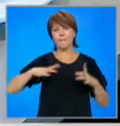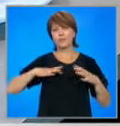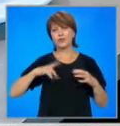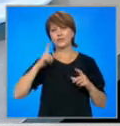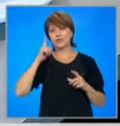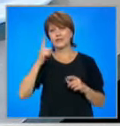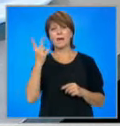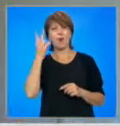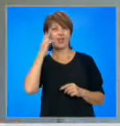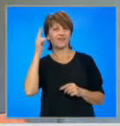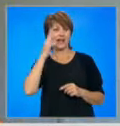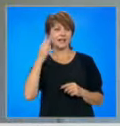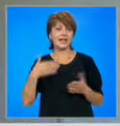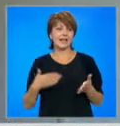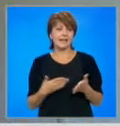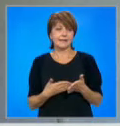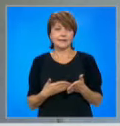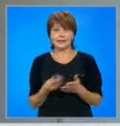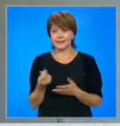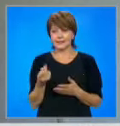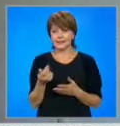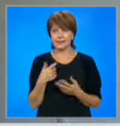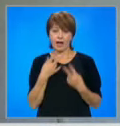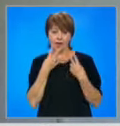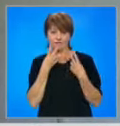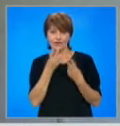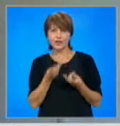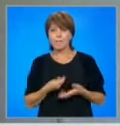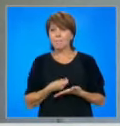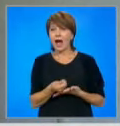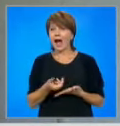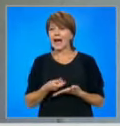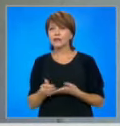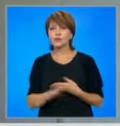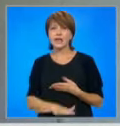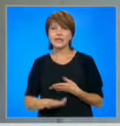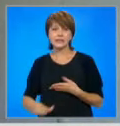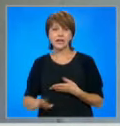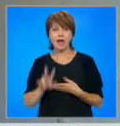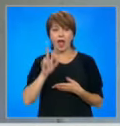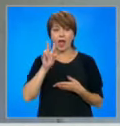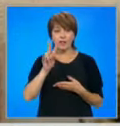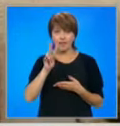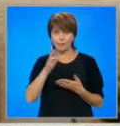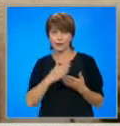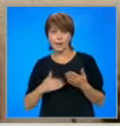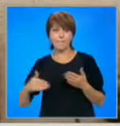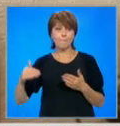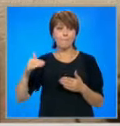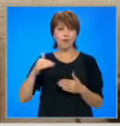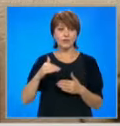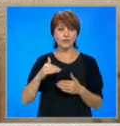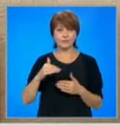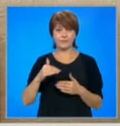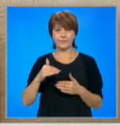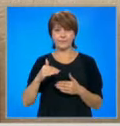море заради високите цени. Аз виждам до момента разходите на децата какви са ми. Те са поне два пъти по-големи от миналогодишните. Ако миналата